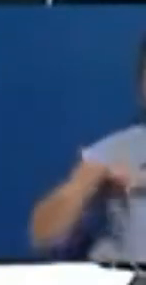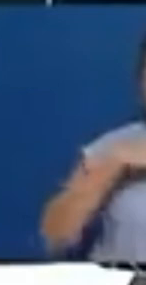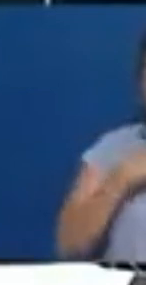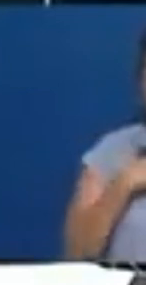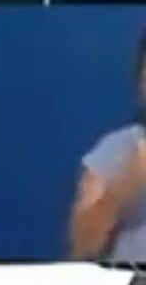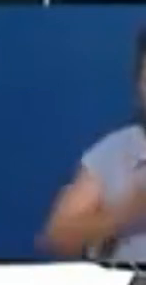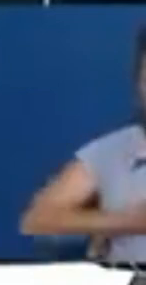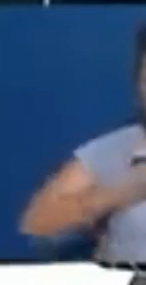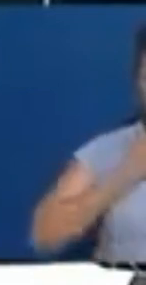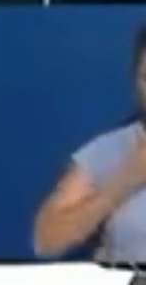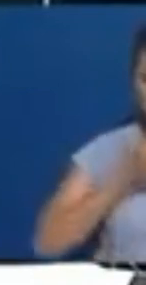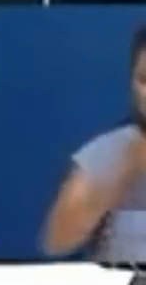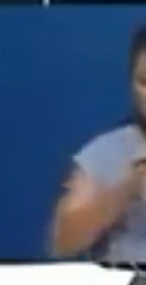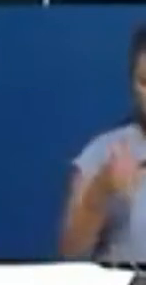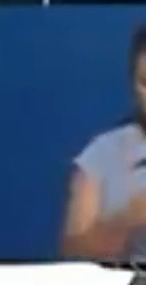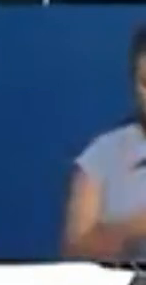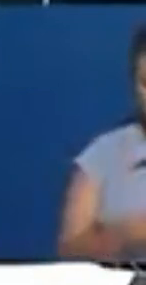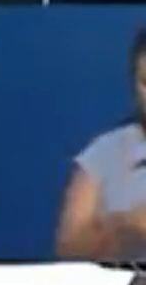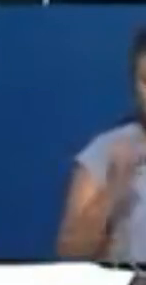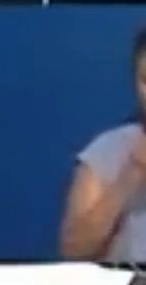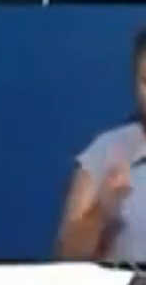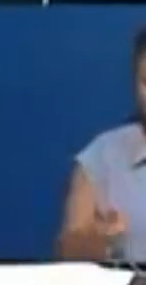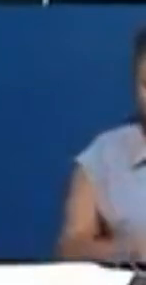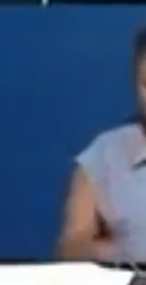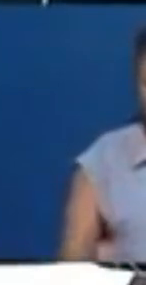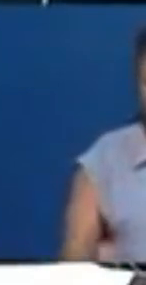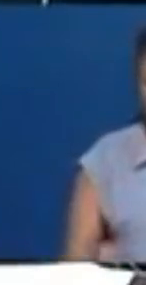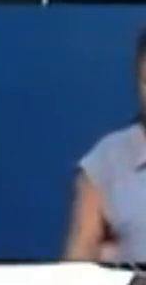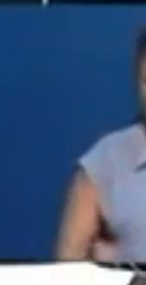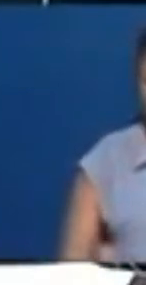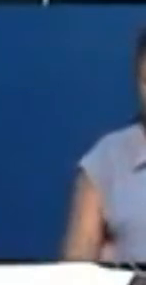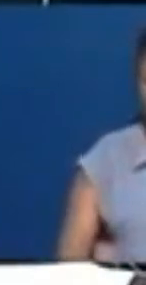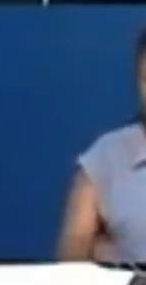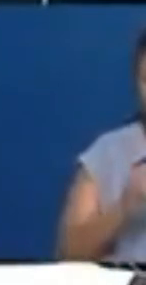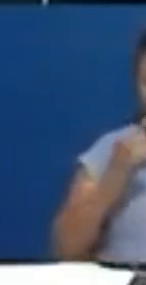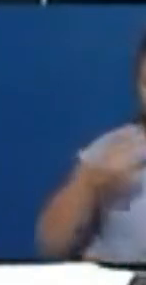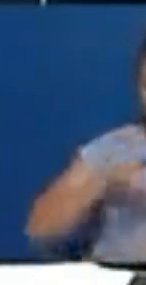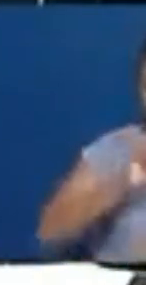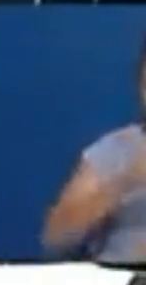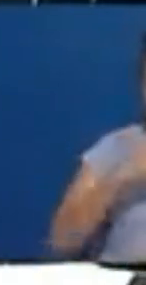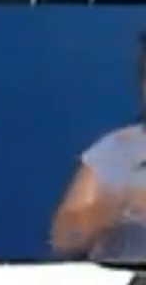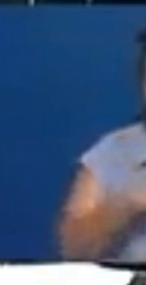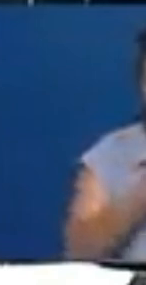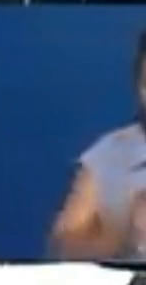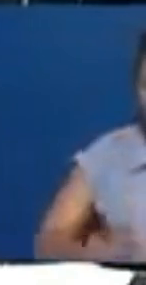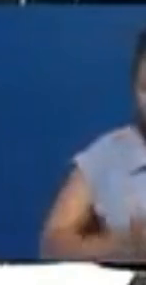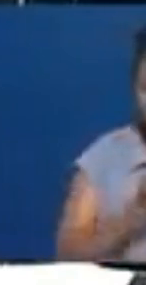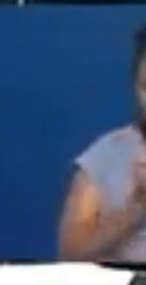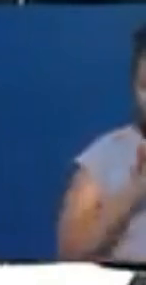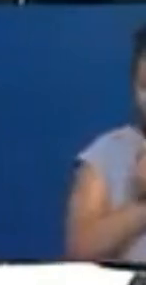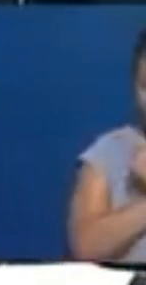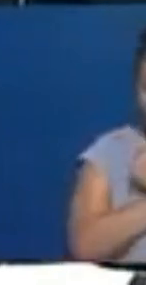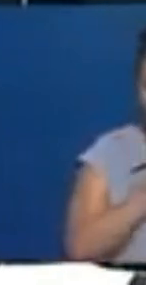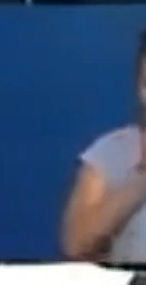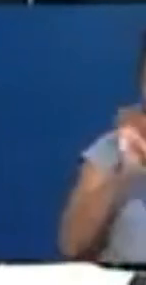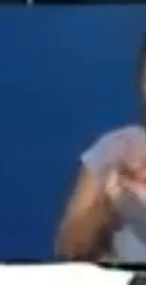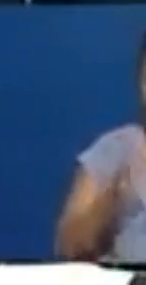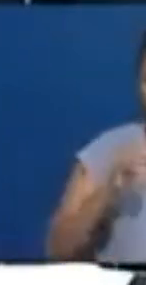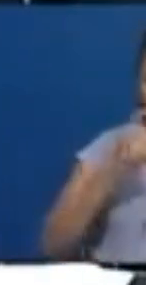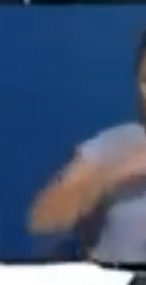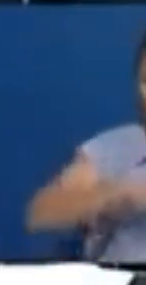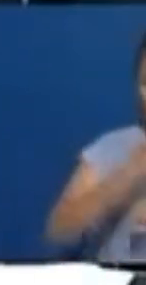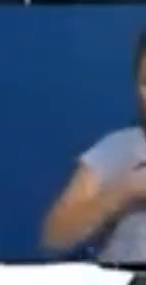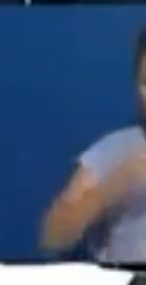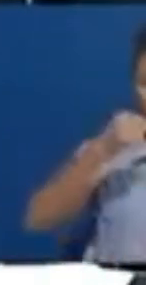ya maelewano. Mapouza na kiburi ndio ukame katika ardhi ya amani, upendo na umoja. Hatuhitaji kufanya mengi, mtazamaji, badala yake